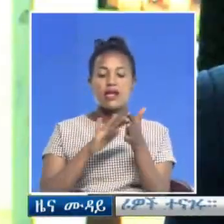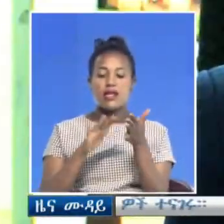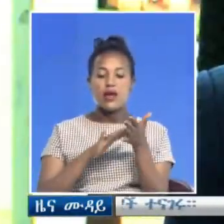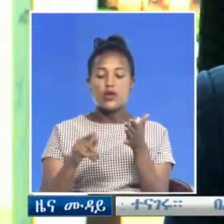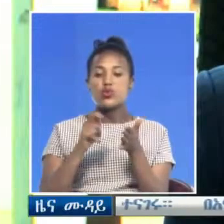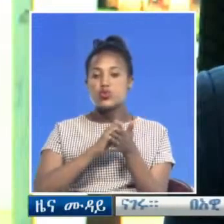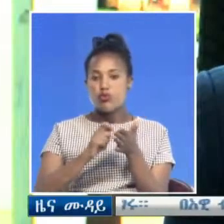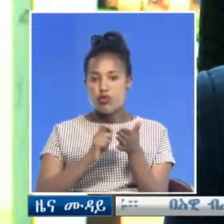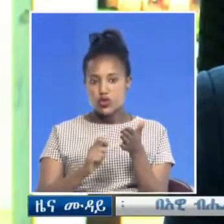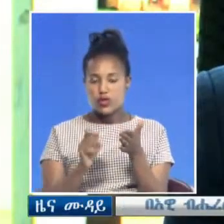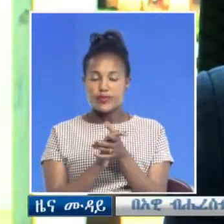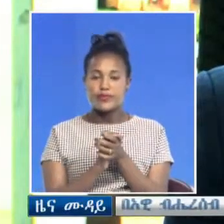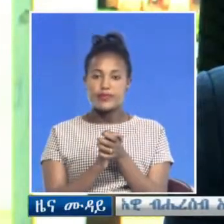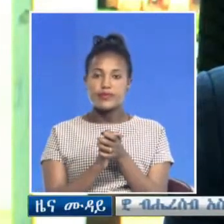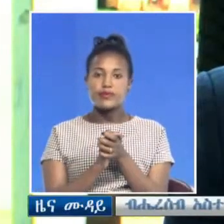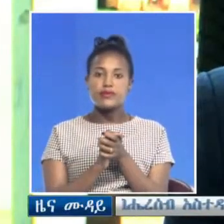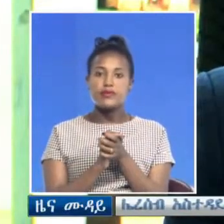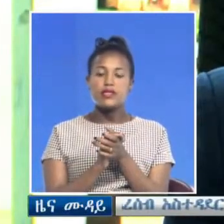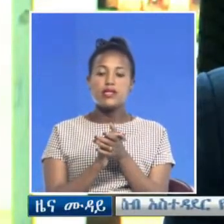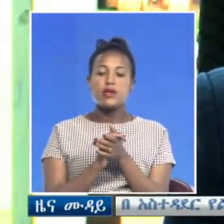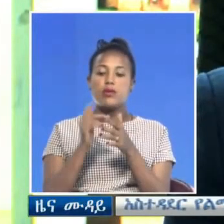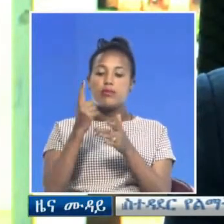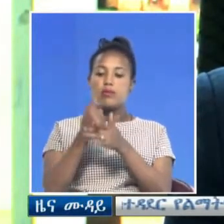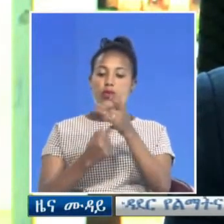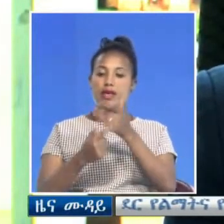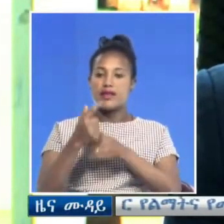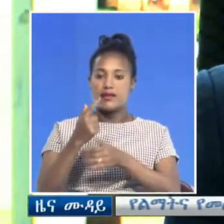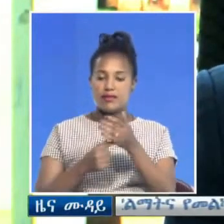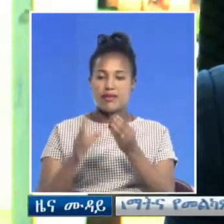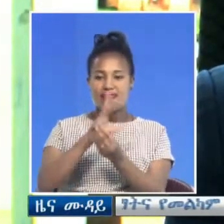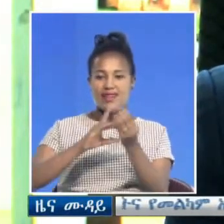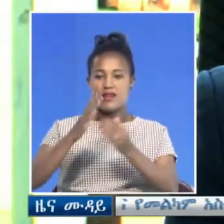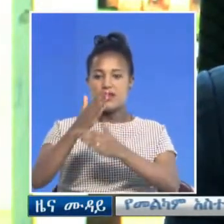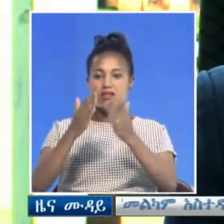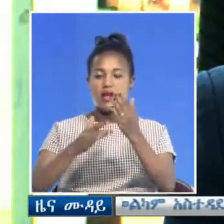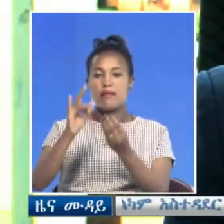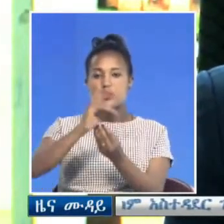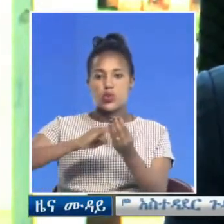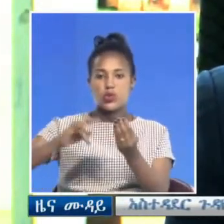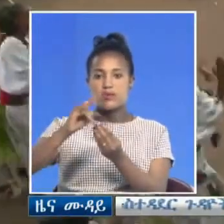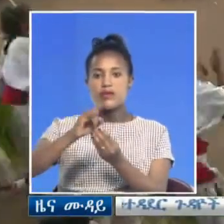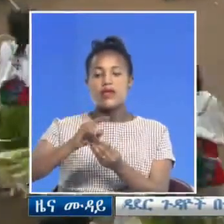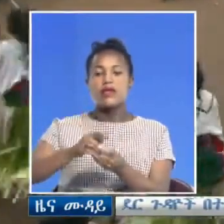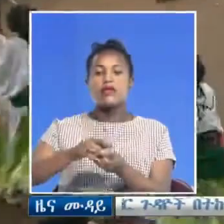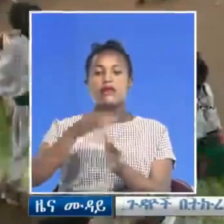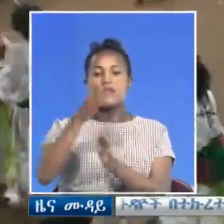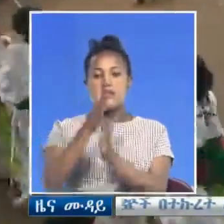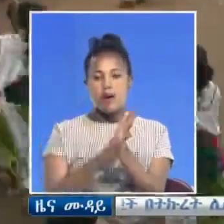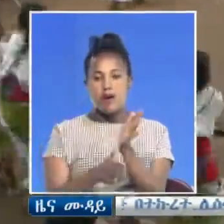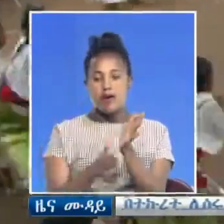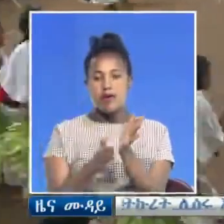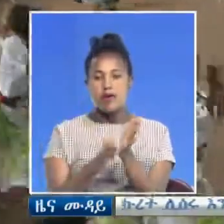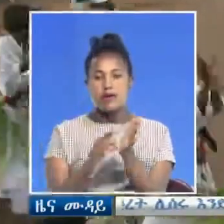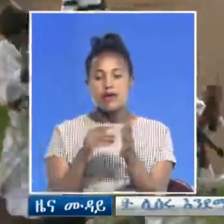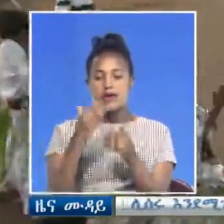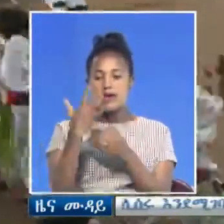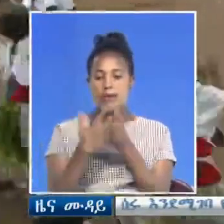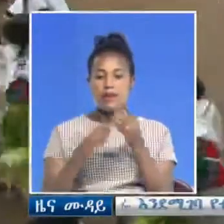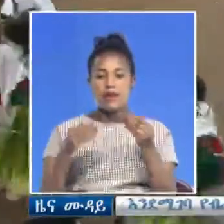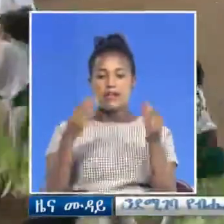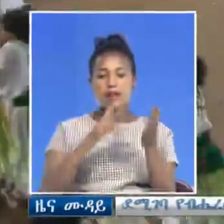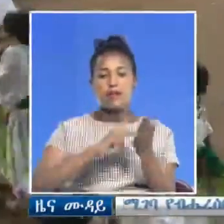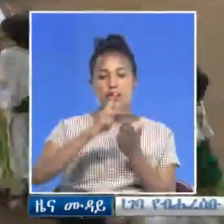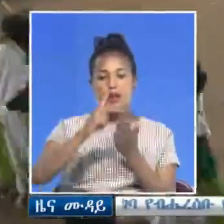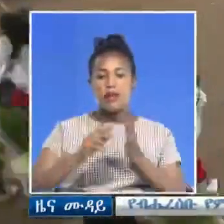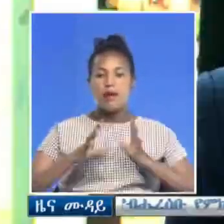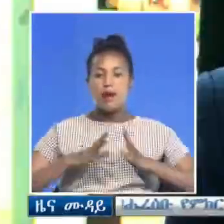ጽሁፎች የፓናል ውይይት በክልል ደረጃም በዞኖችም ደረጃ ይከናወናል። የደም ልገሳ ፕሮግራም